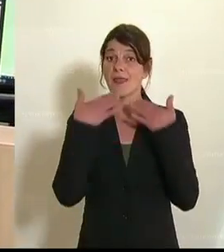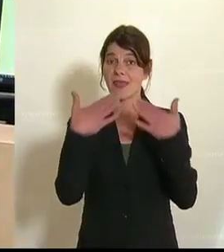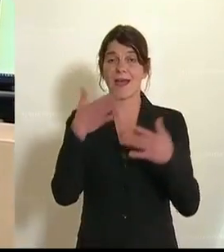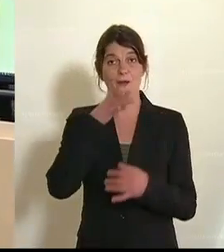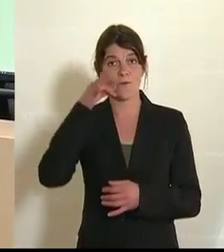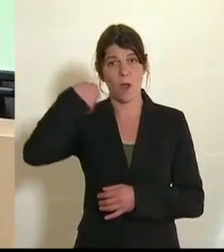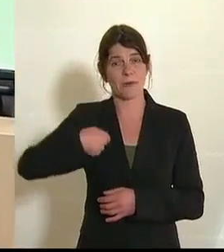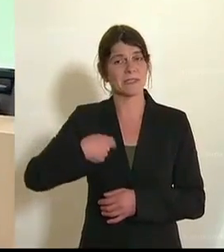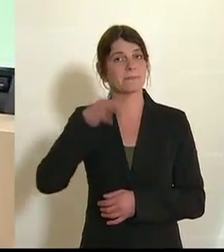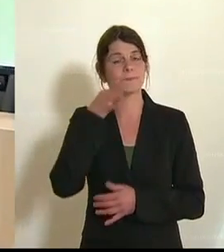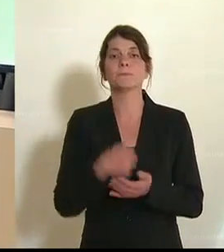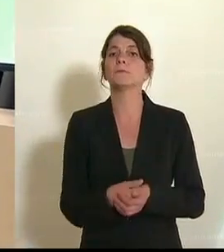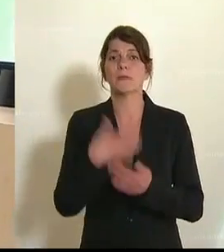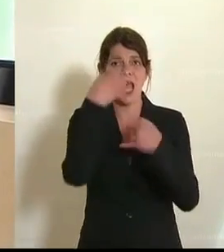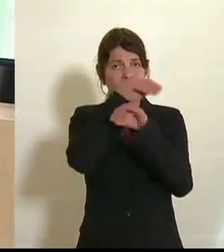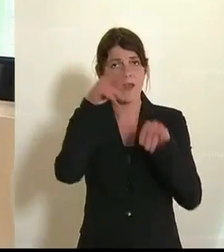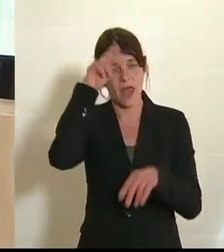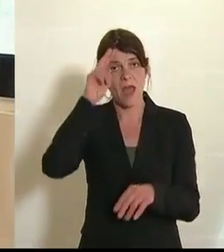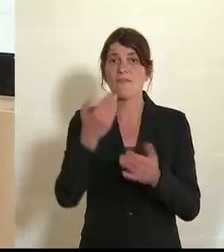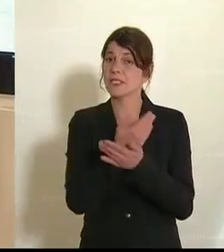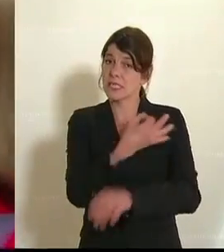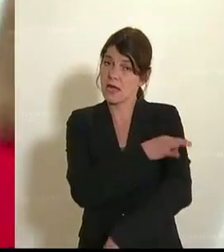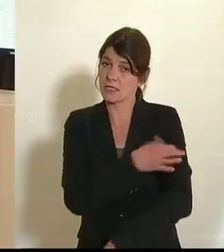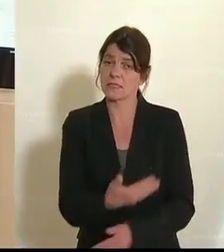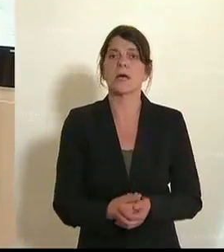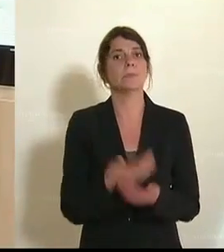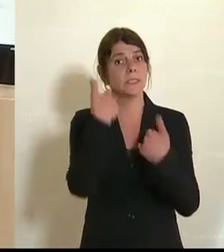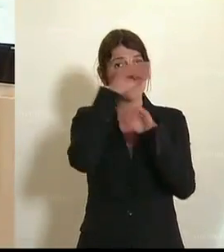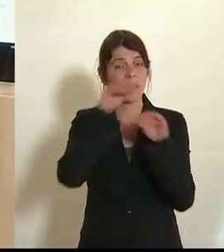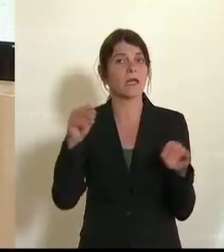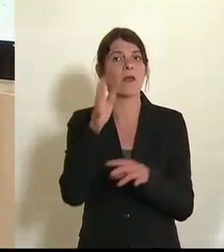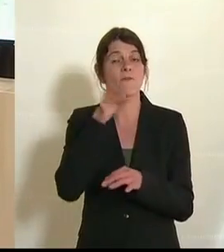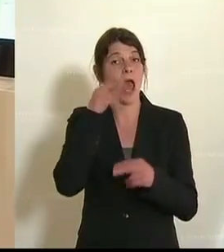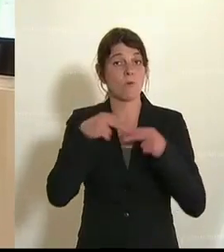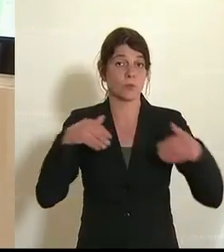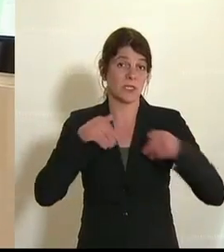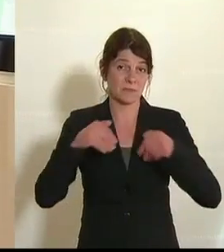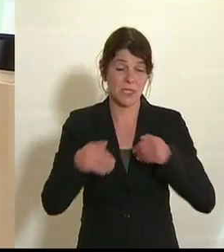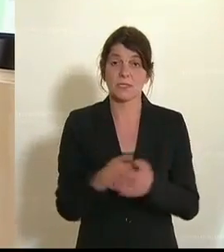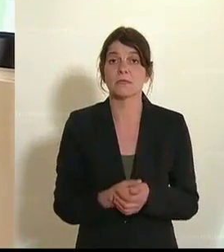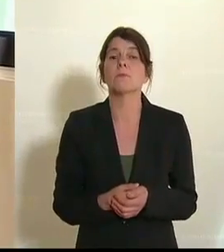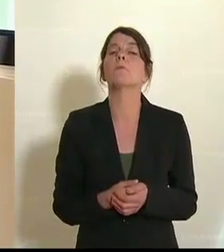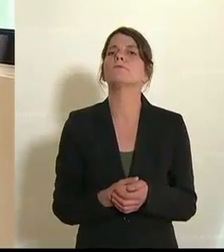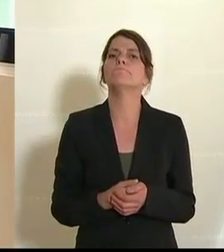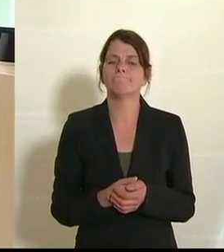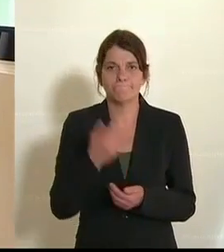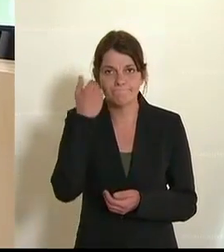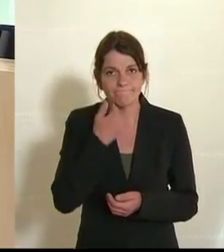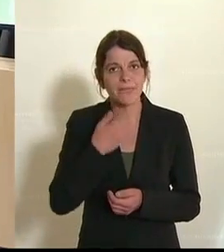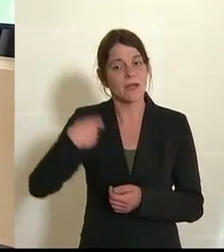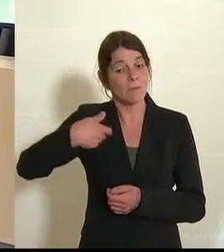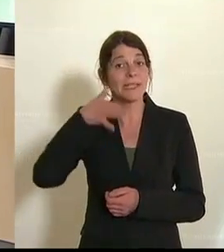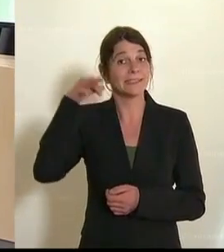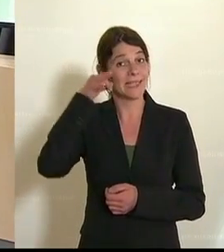Danke, Frau Präsident, sehr geehrter Herr Vizekanzler, sehr geehrte Frau Bundesminister, werte